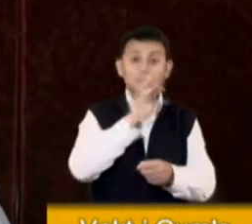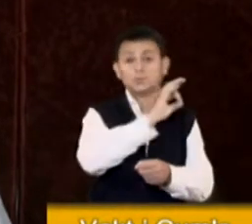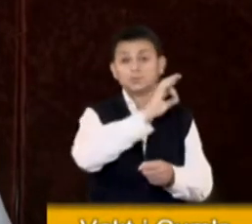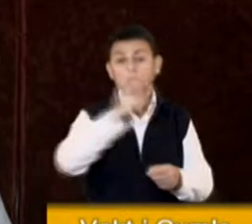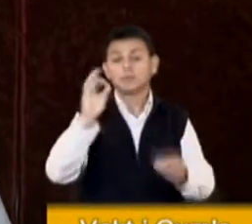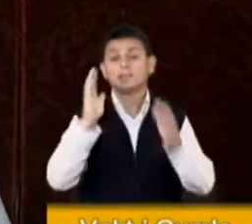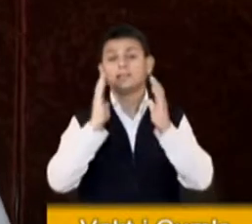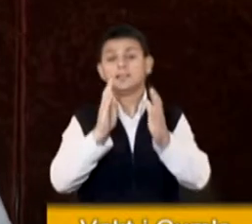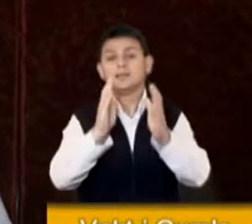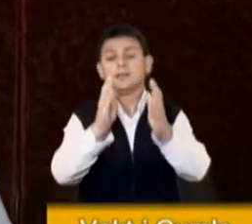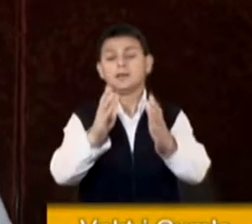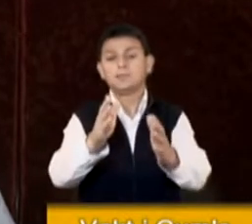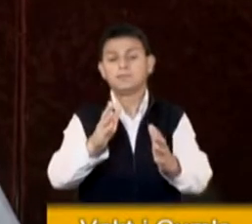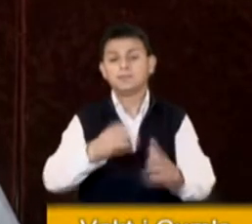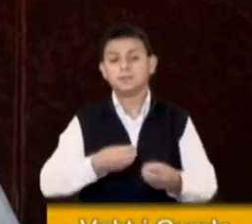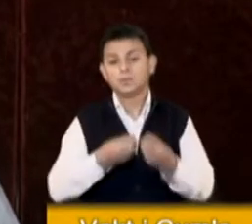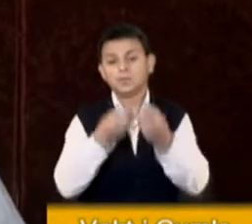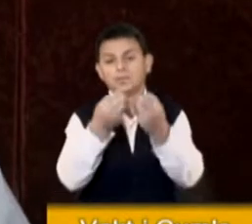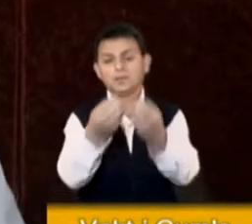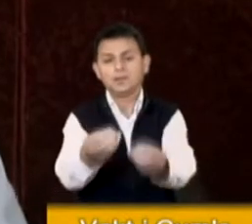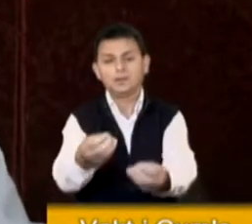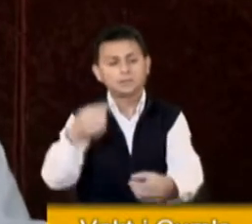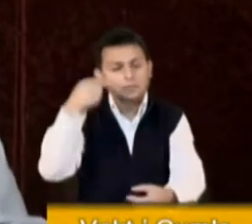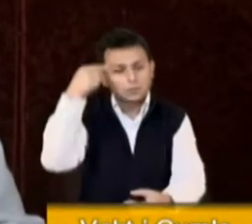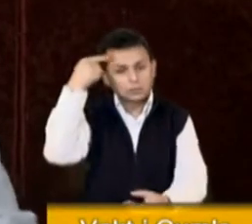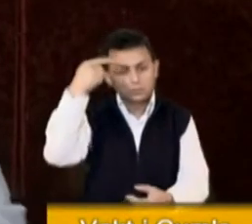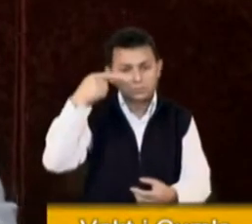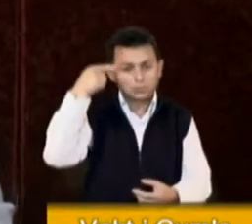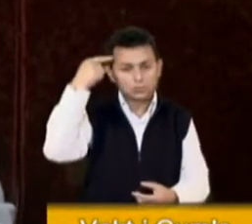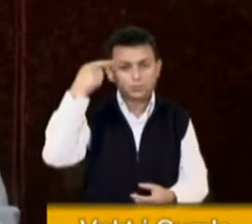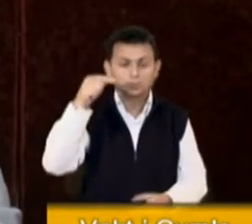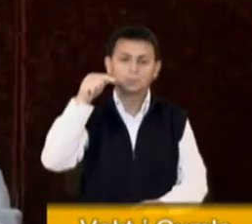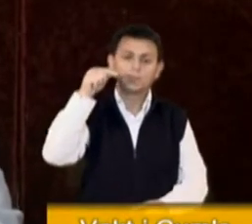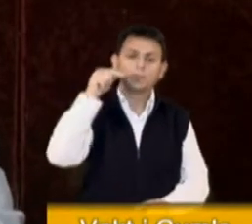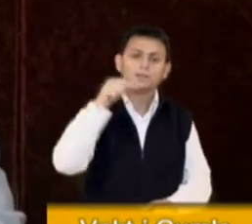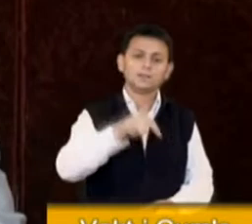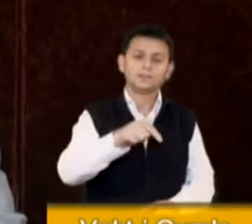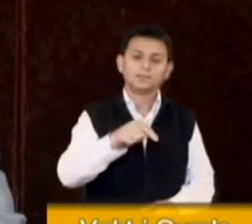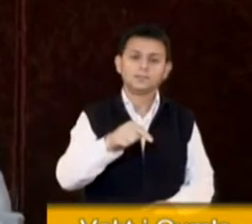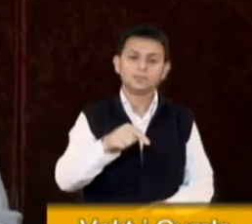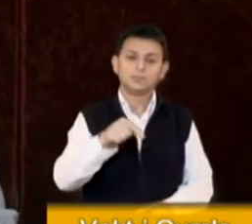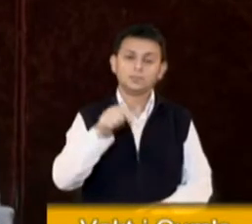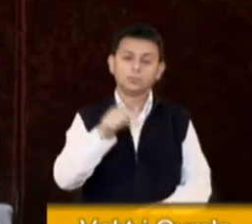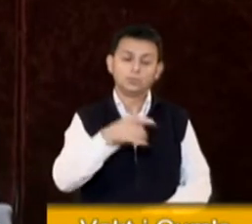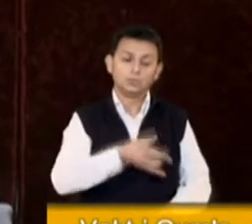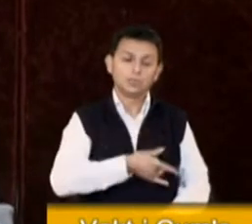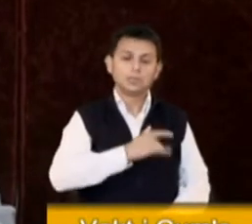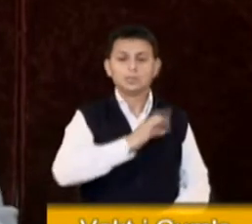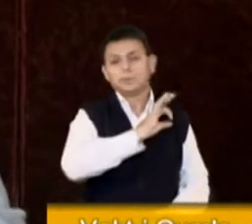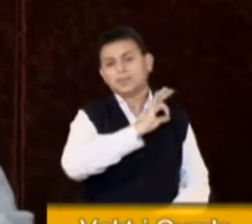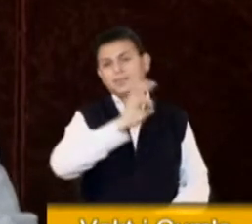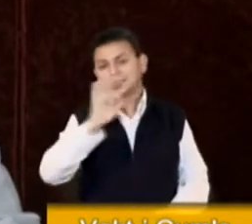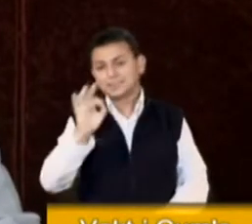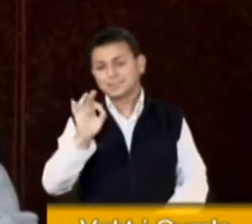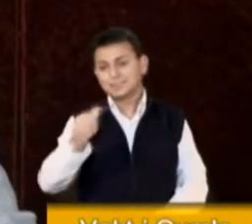Bu malın kendisini ebedileştireceğini zanneder. İşte bu küfrün temsilcisi